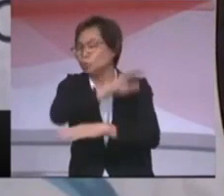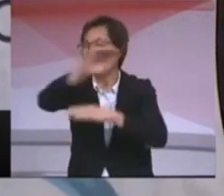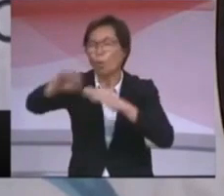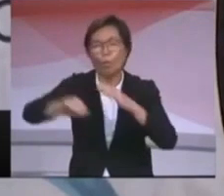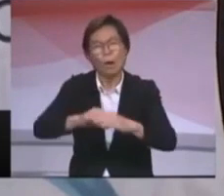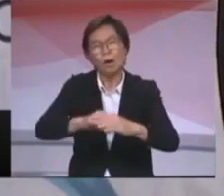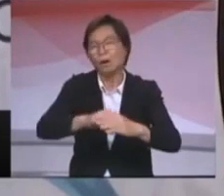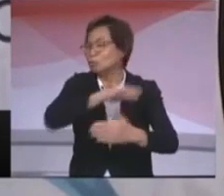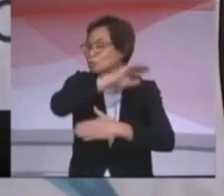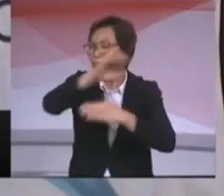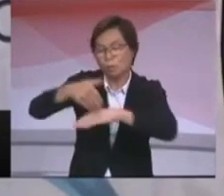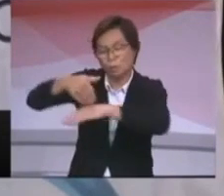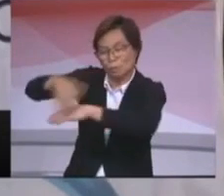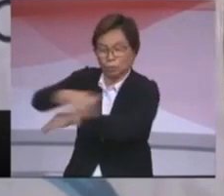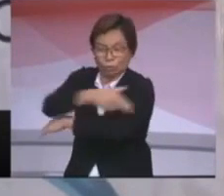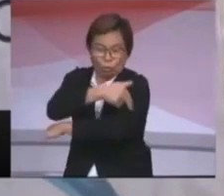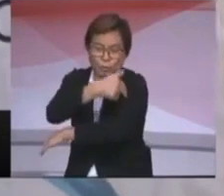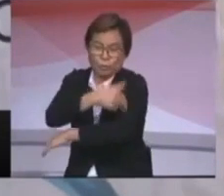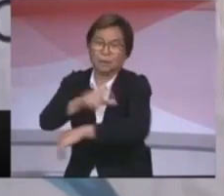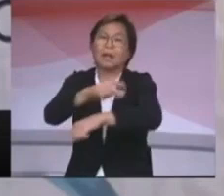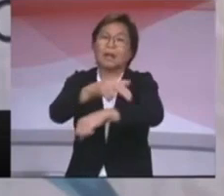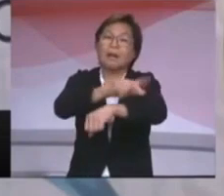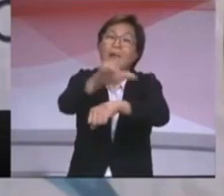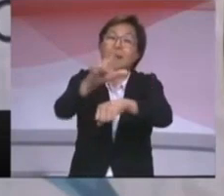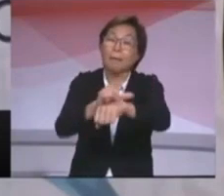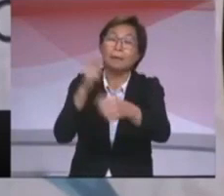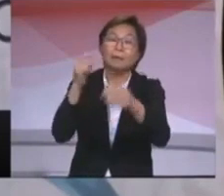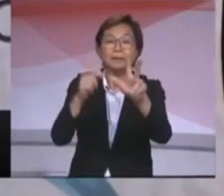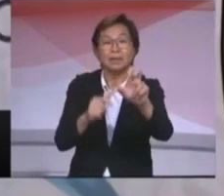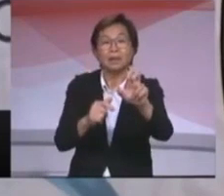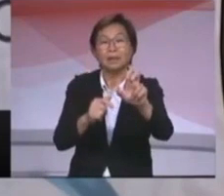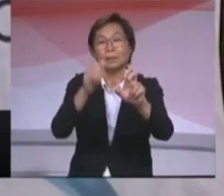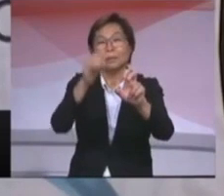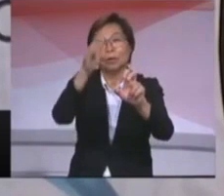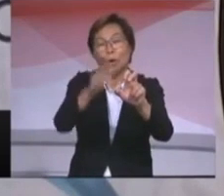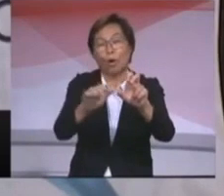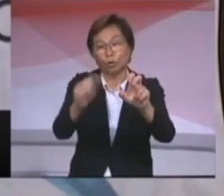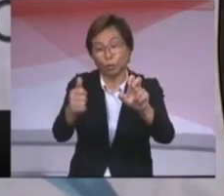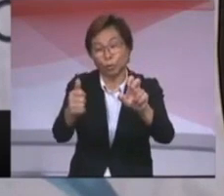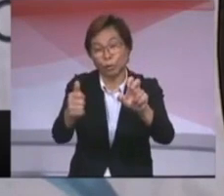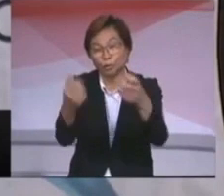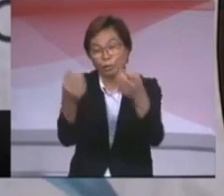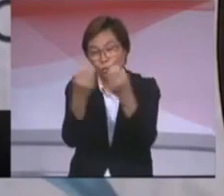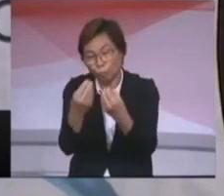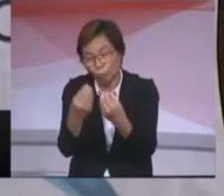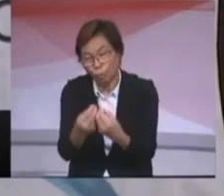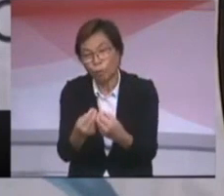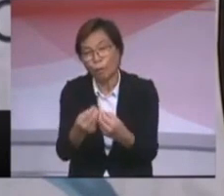telah dimasukkan di Hospital Labuan. Sehingga 30 Oktober 2020, sejumlah